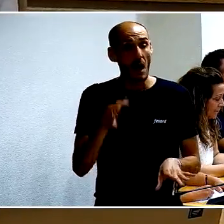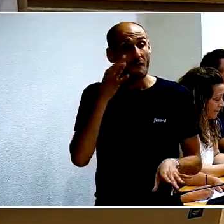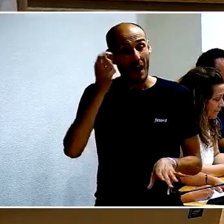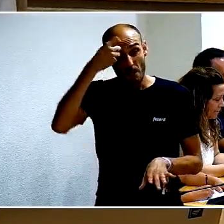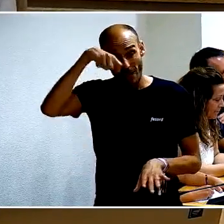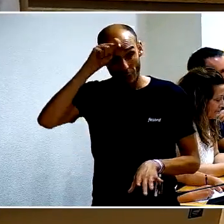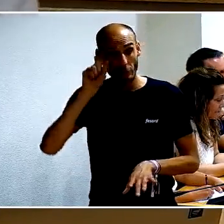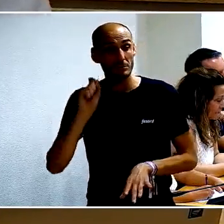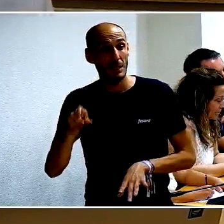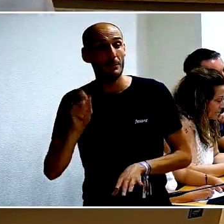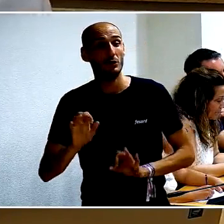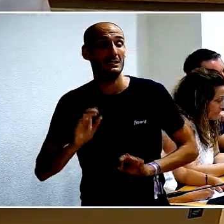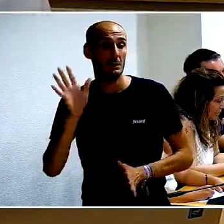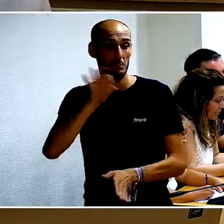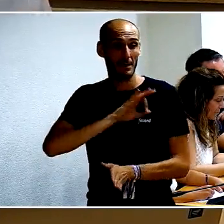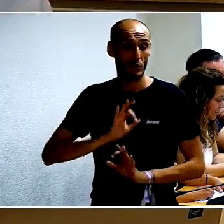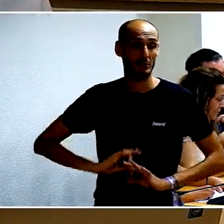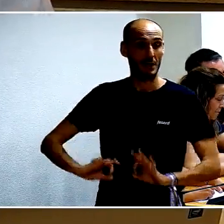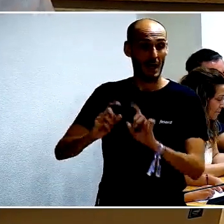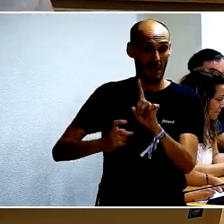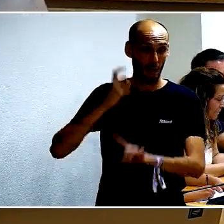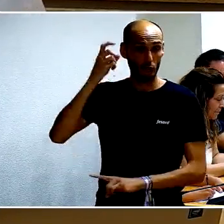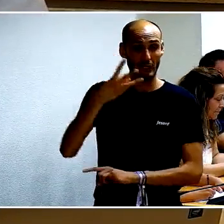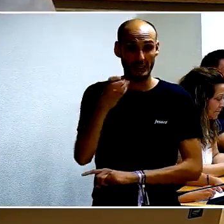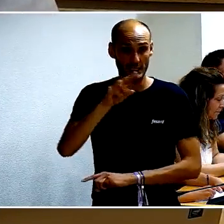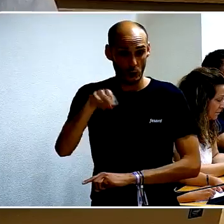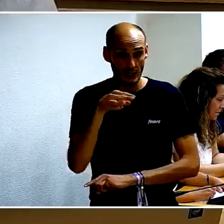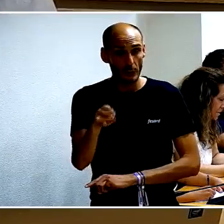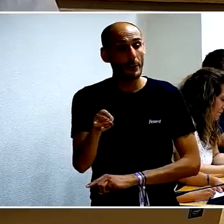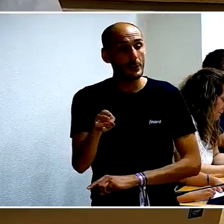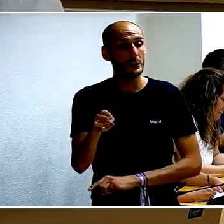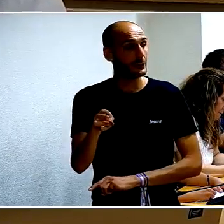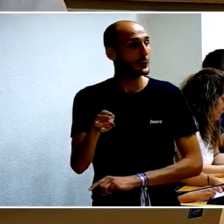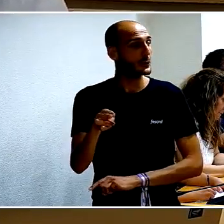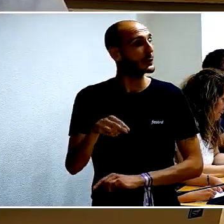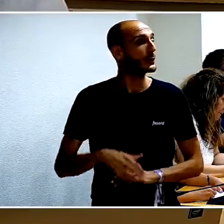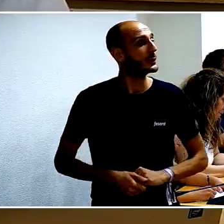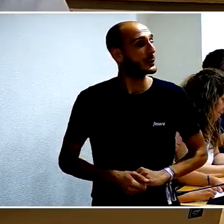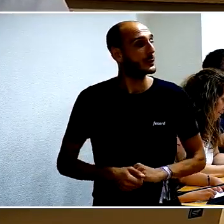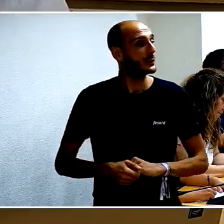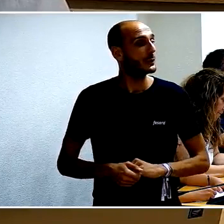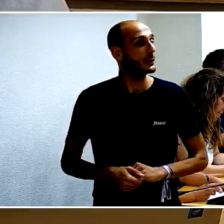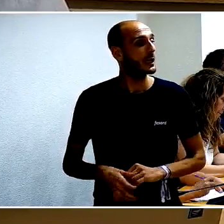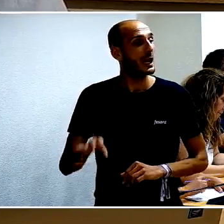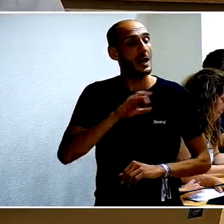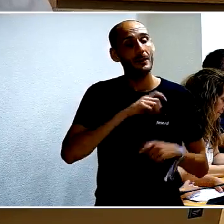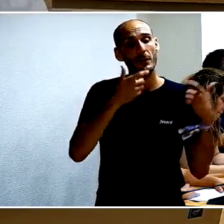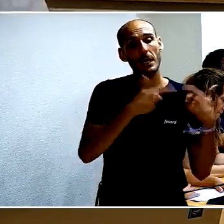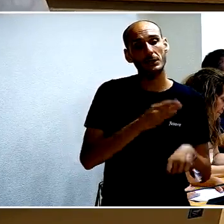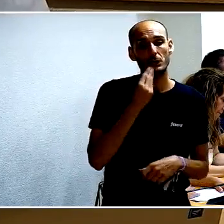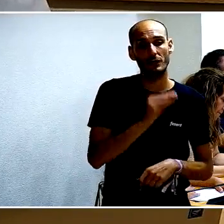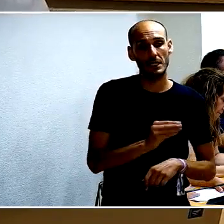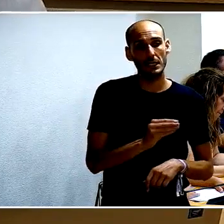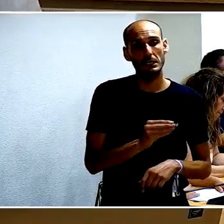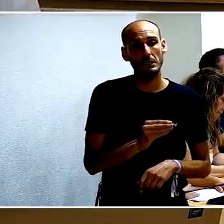premi especial per a la categoria d'adults queda en 300 euros. Si més no, el premi de la categoria juvenil,